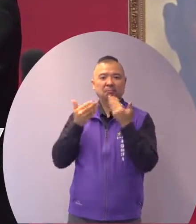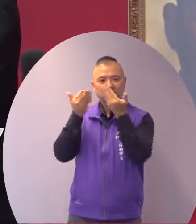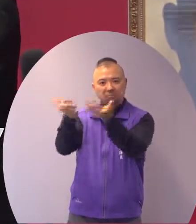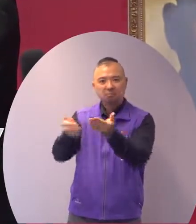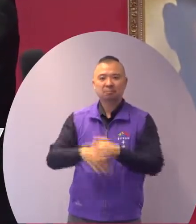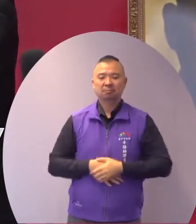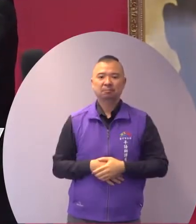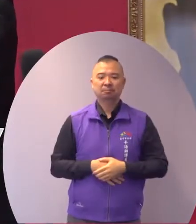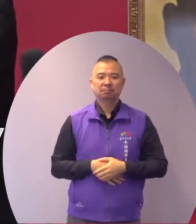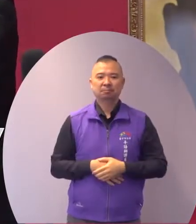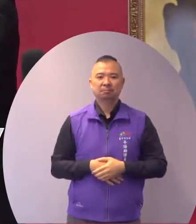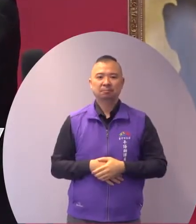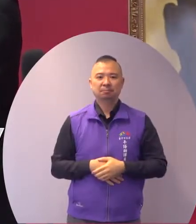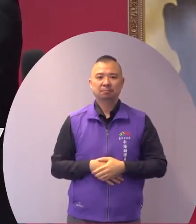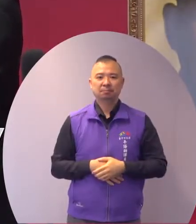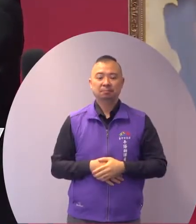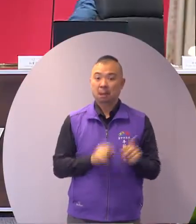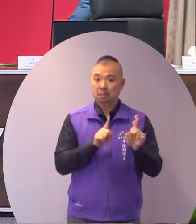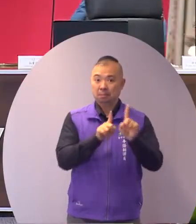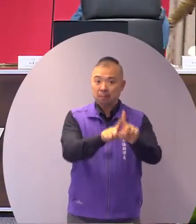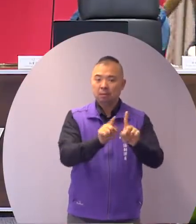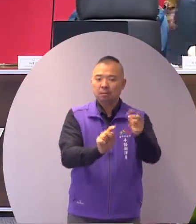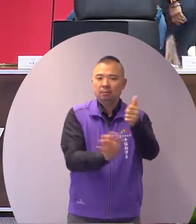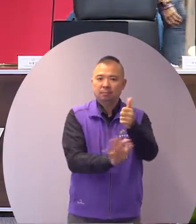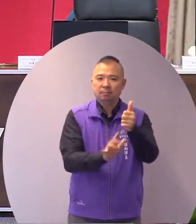请陪同人员一同上台与市长合影。